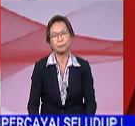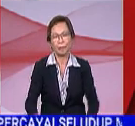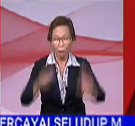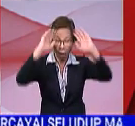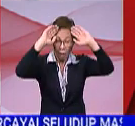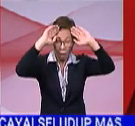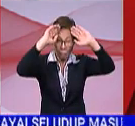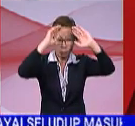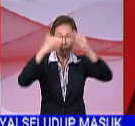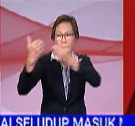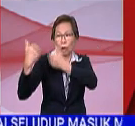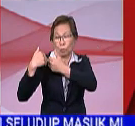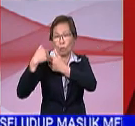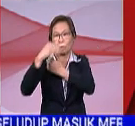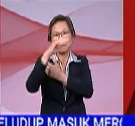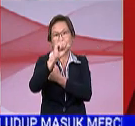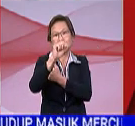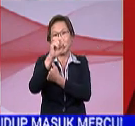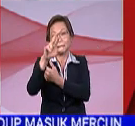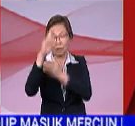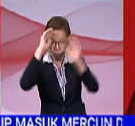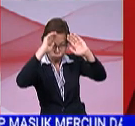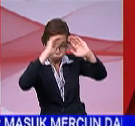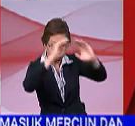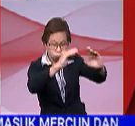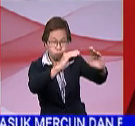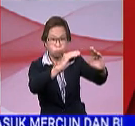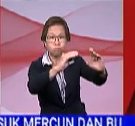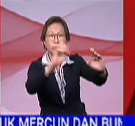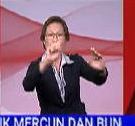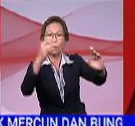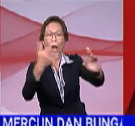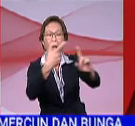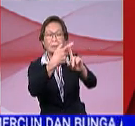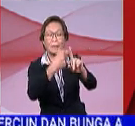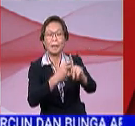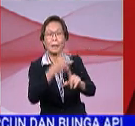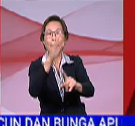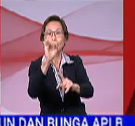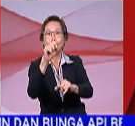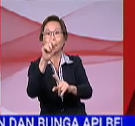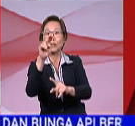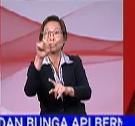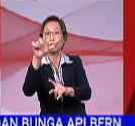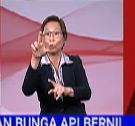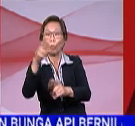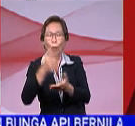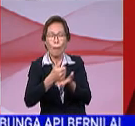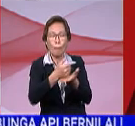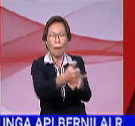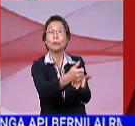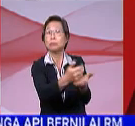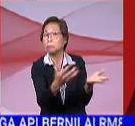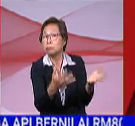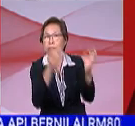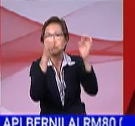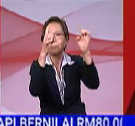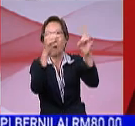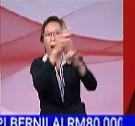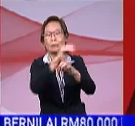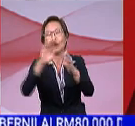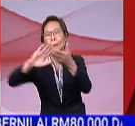Fokus utama tanggungjawab Sosial Korporat CSR Syarikat Kelahiran Bintulu adalah untuk membantu daripada aspek pendidikan